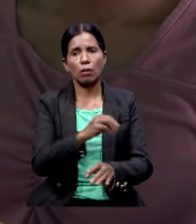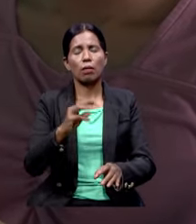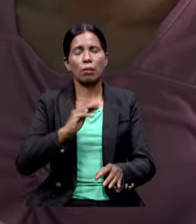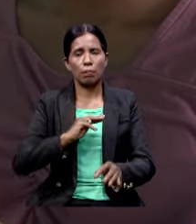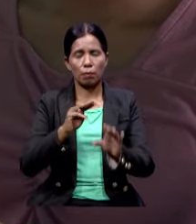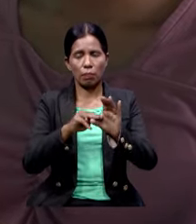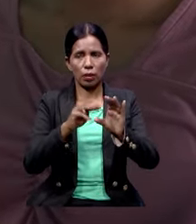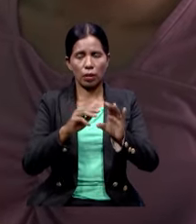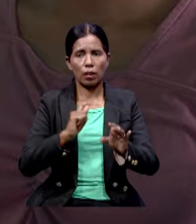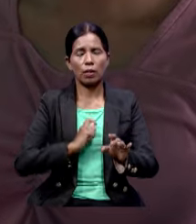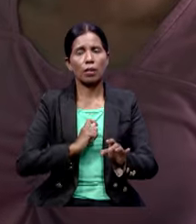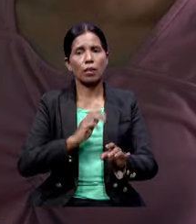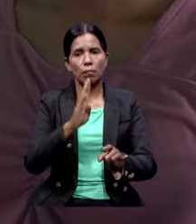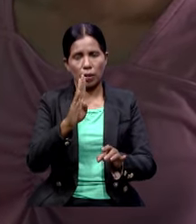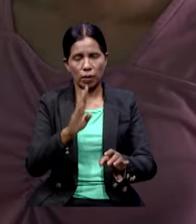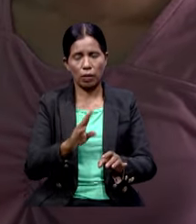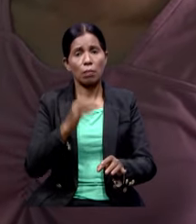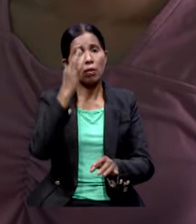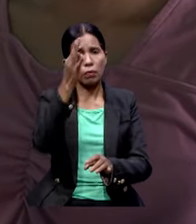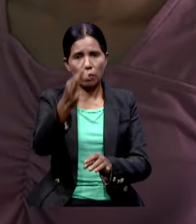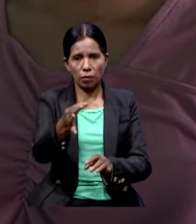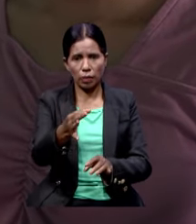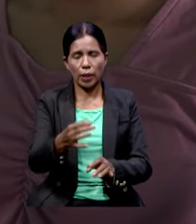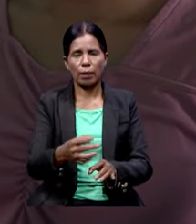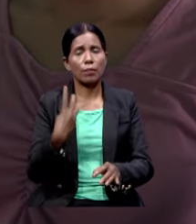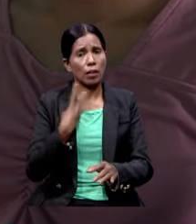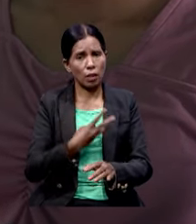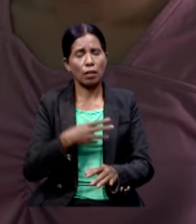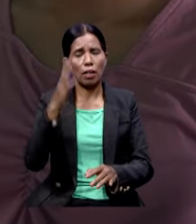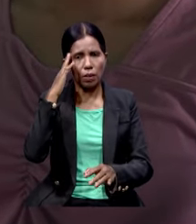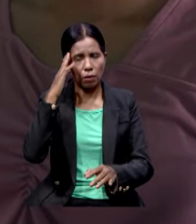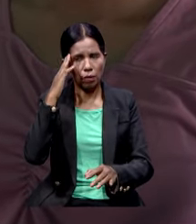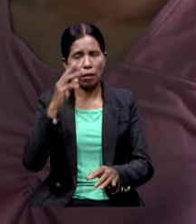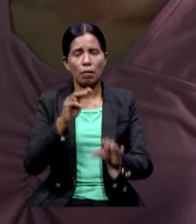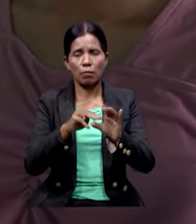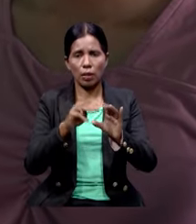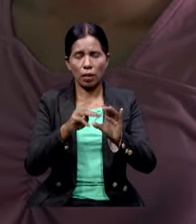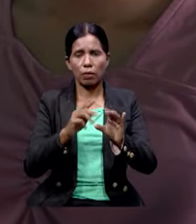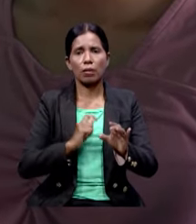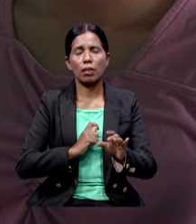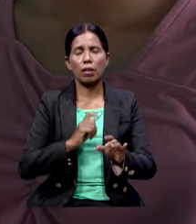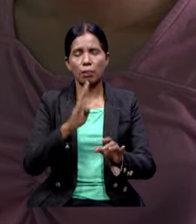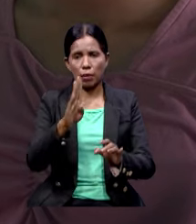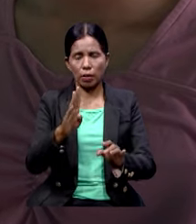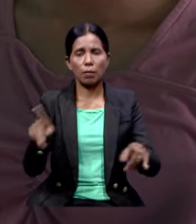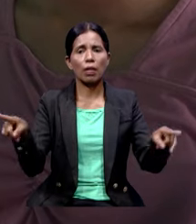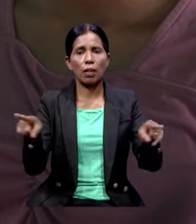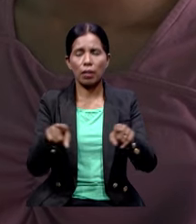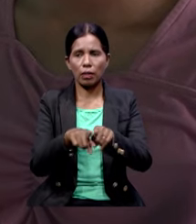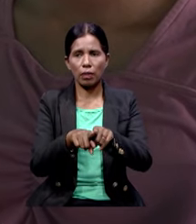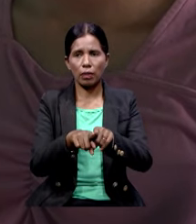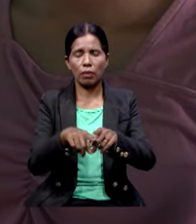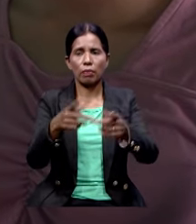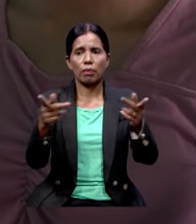merkado ita te taibesi ne. Ba futuro ita noin yang kata merkado taibesi bele saya nesa